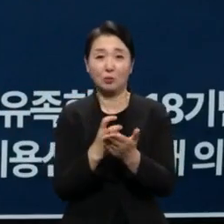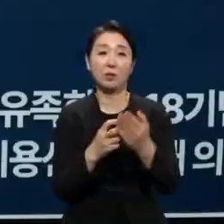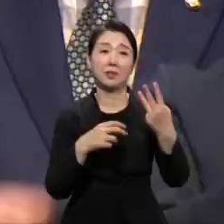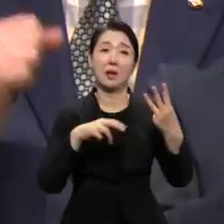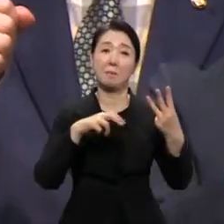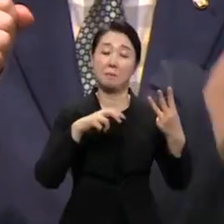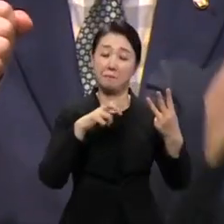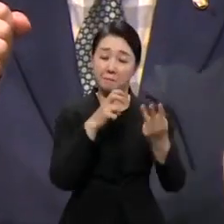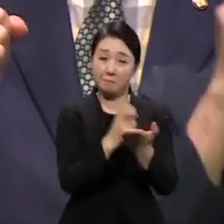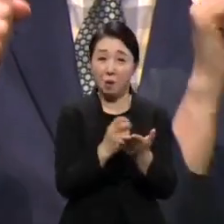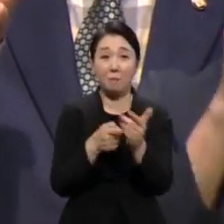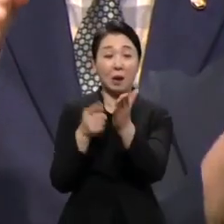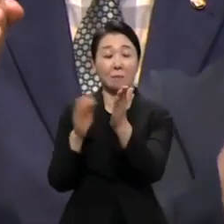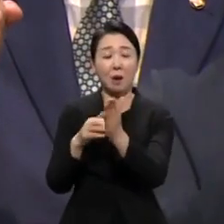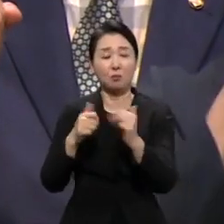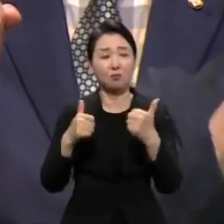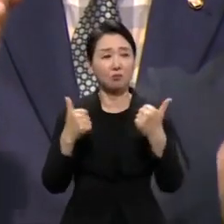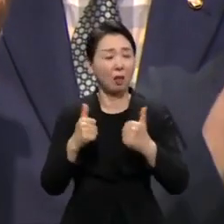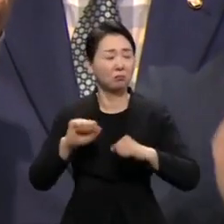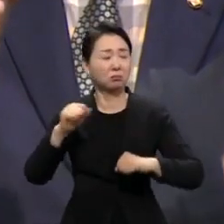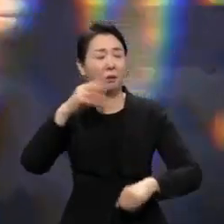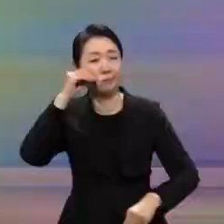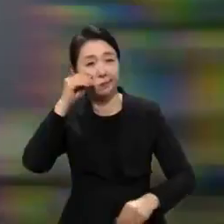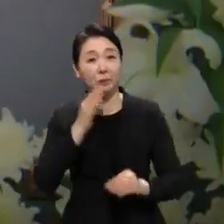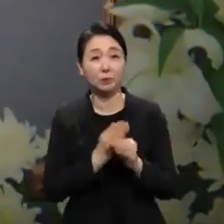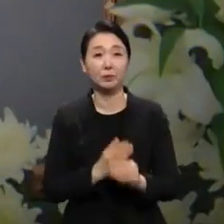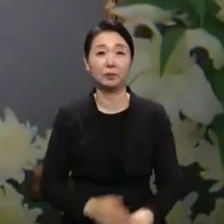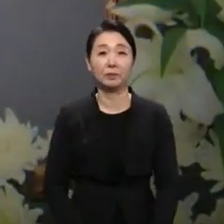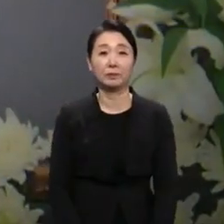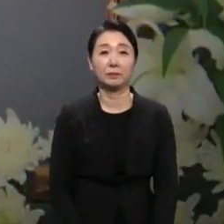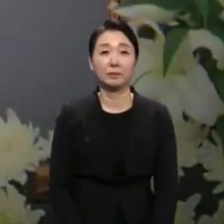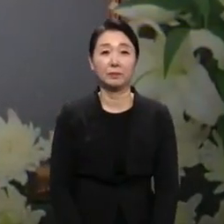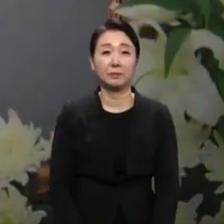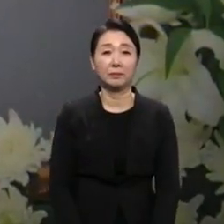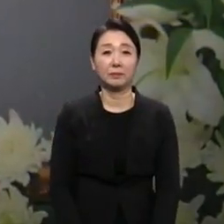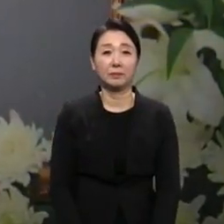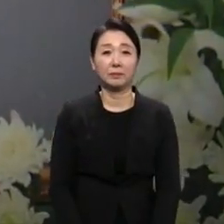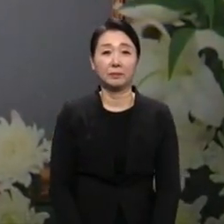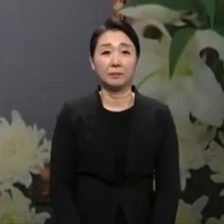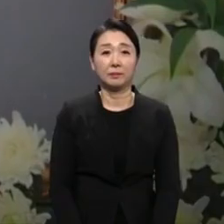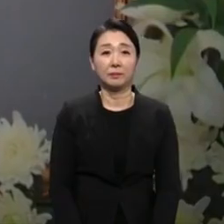휘지만 국회에선 별다른 움직임이 없습니다 JTBC